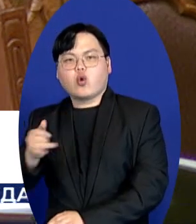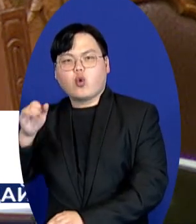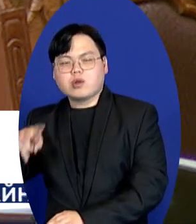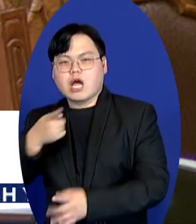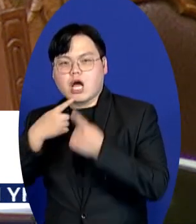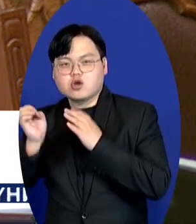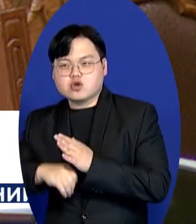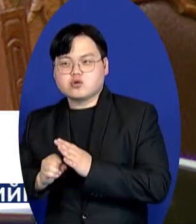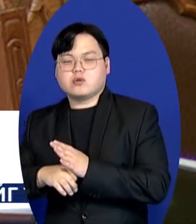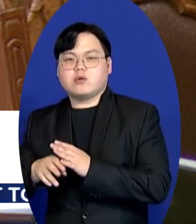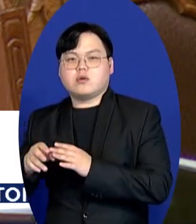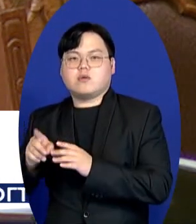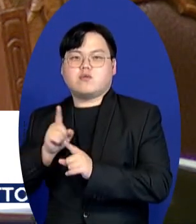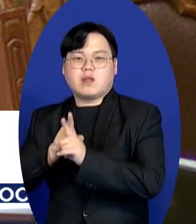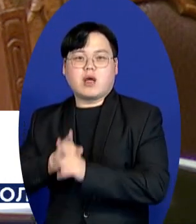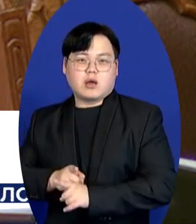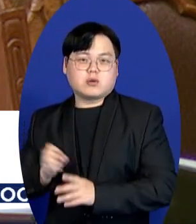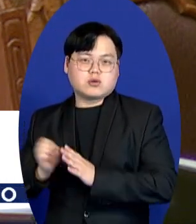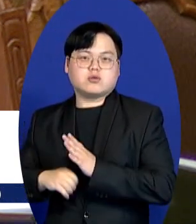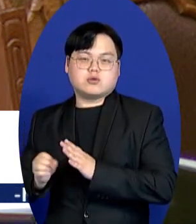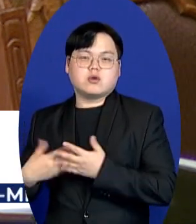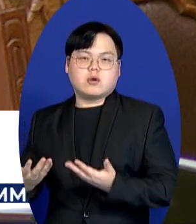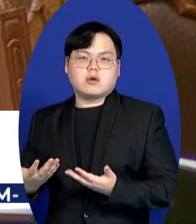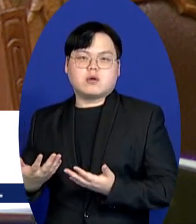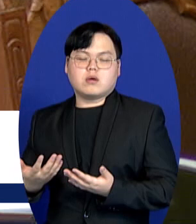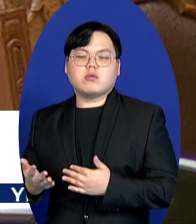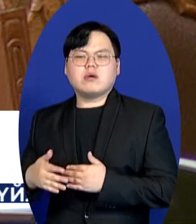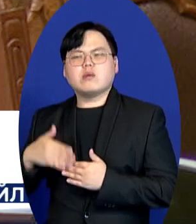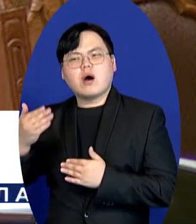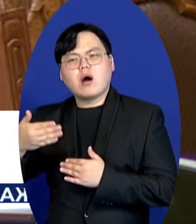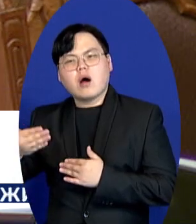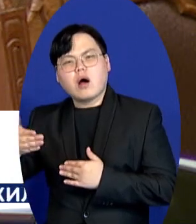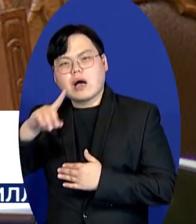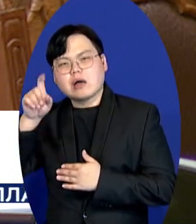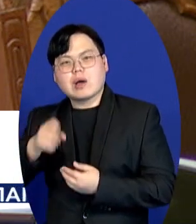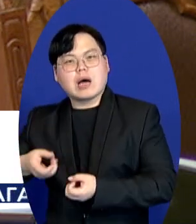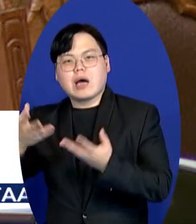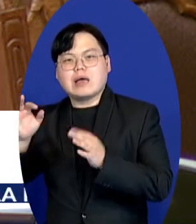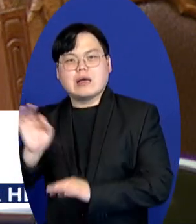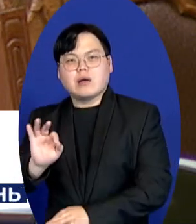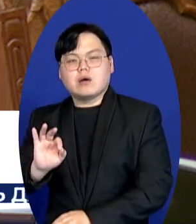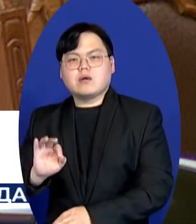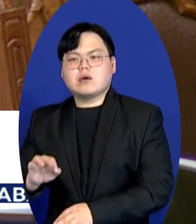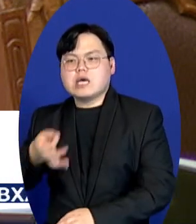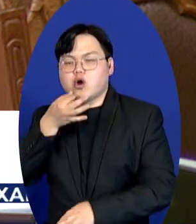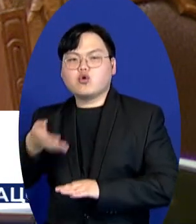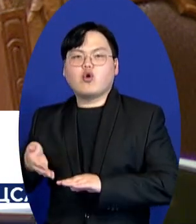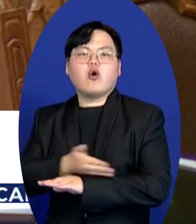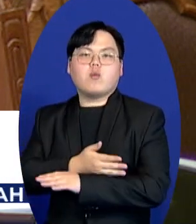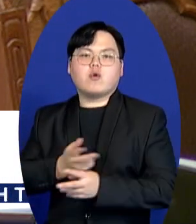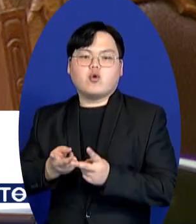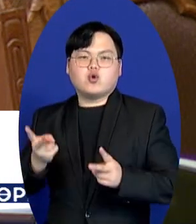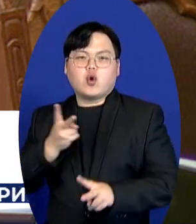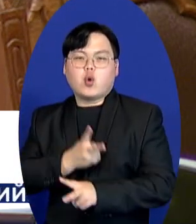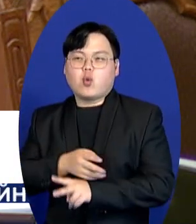хурлынх нь дэгэр тийм явчихдаг. Ер нь бол цаашид ийм гарахгүй байхын тулд үндсэн хуульд хизээш та